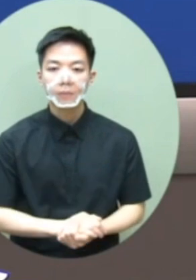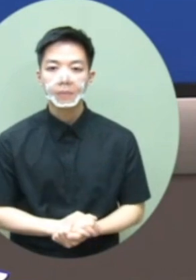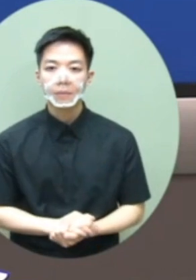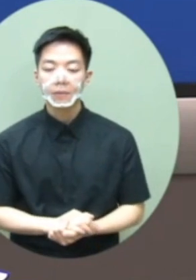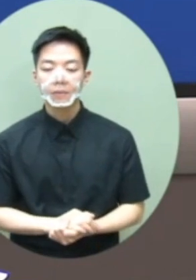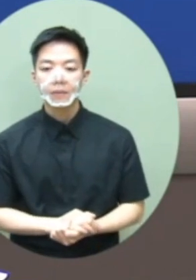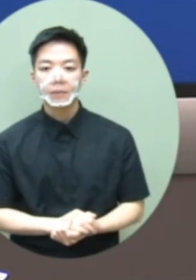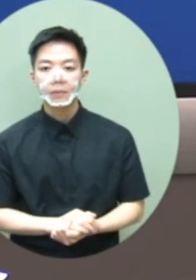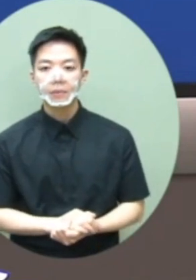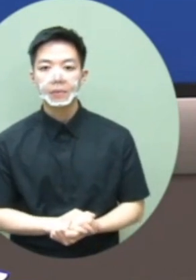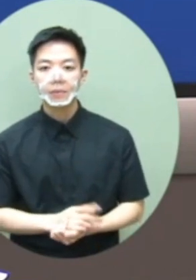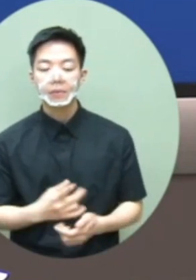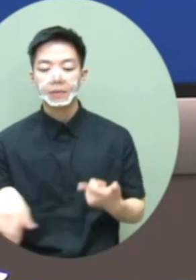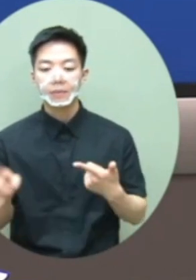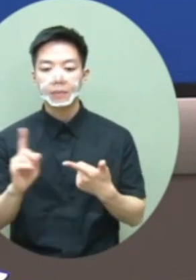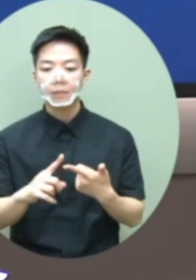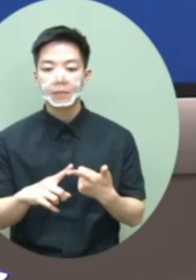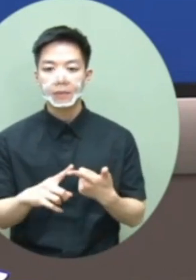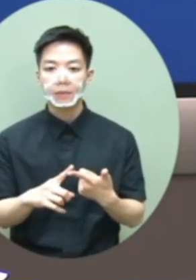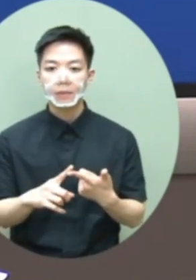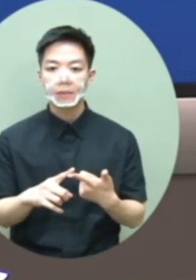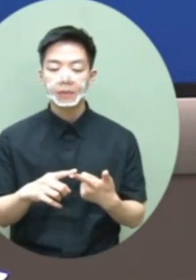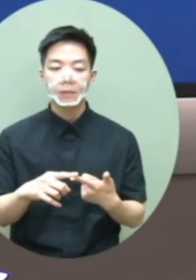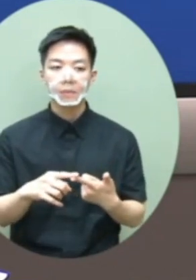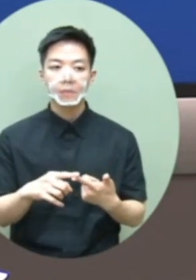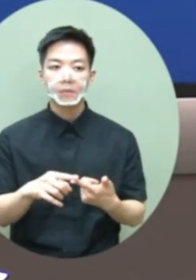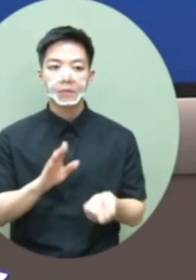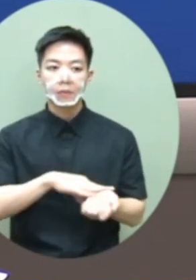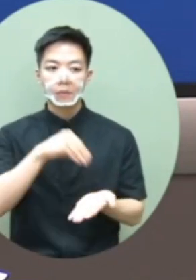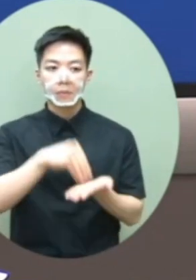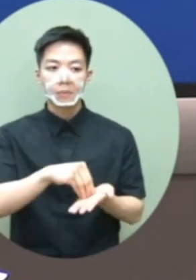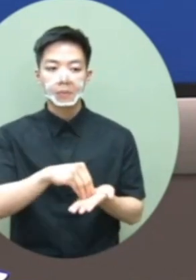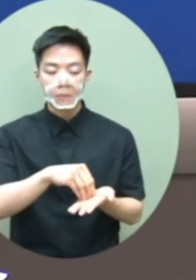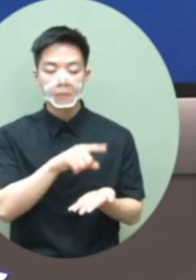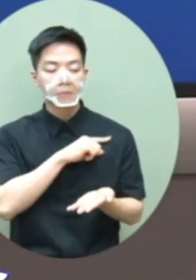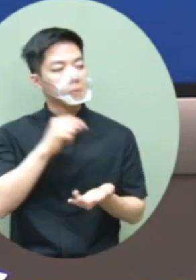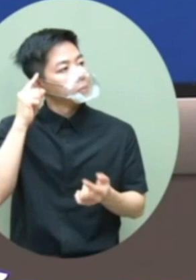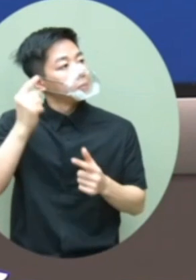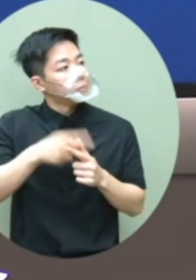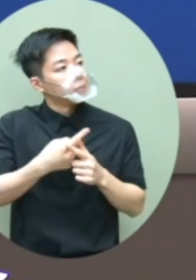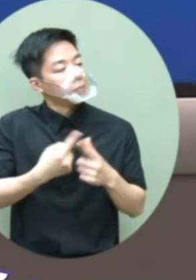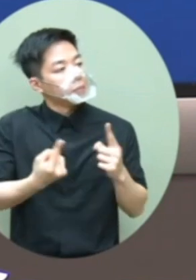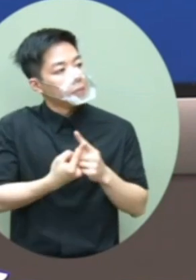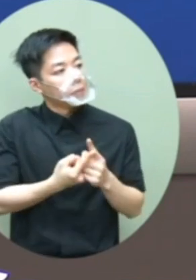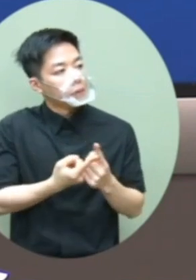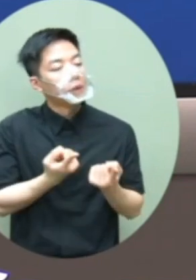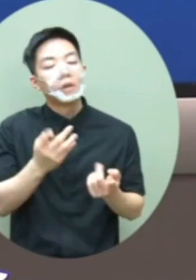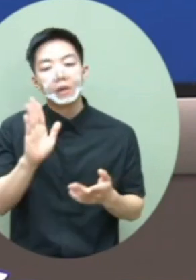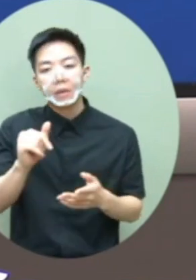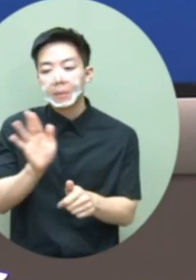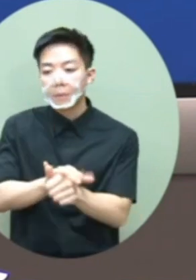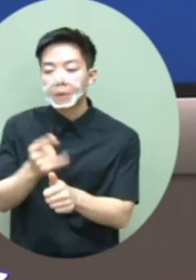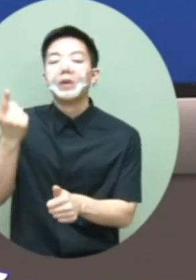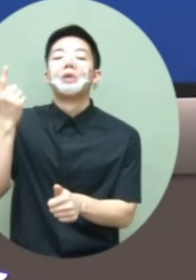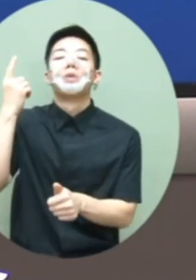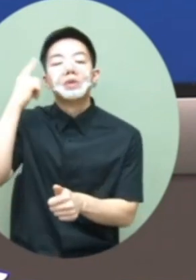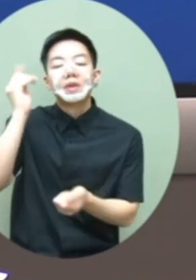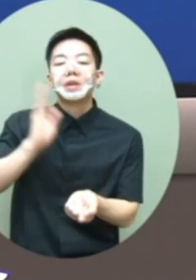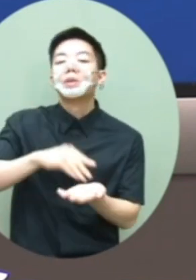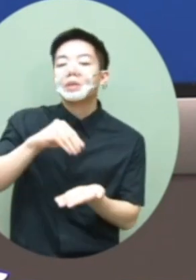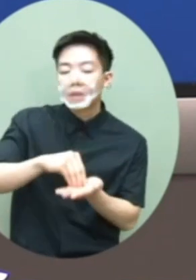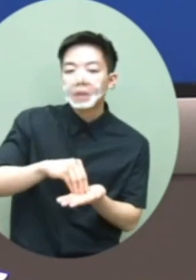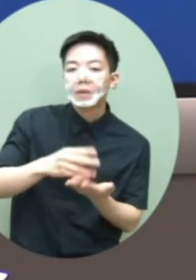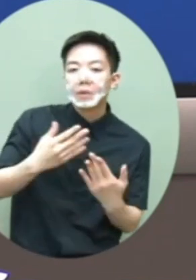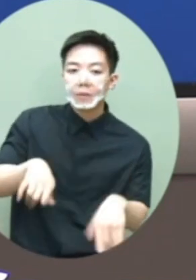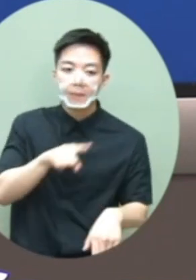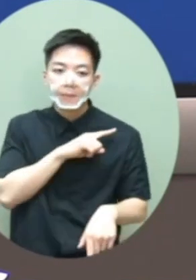面呢就是等到一些感染了但没有病征的市民呢可以尽早知道自己是一个感染者，从而是